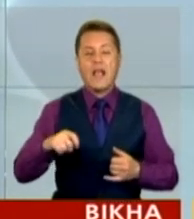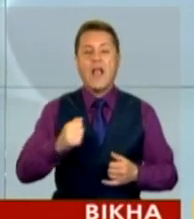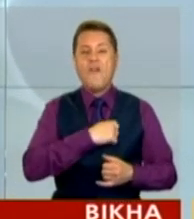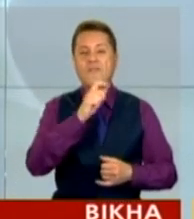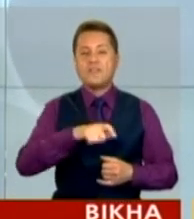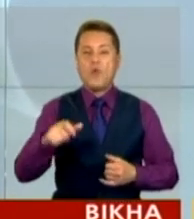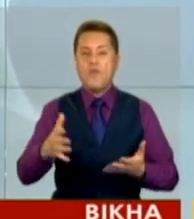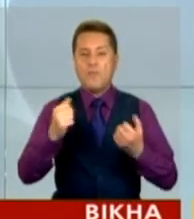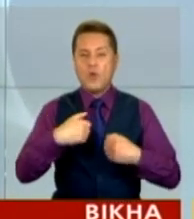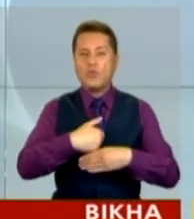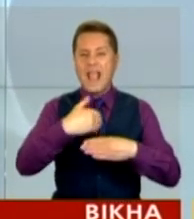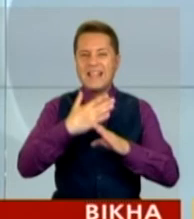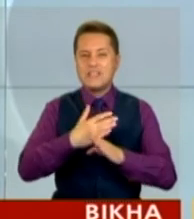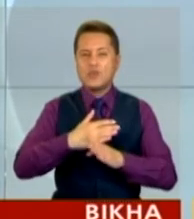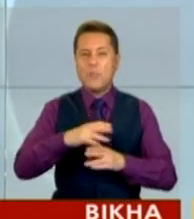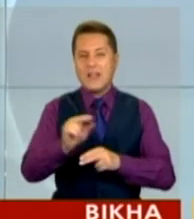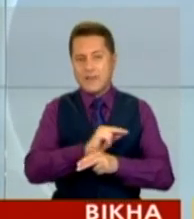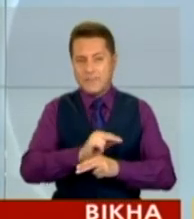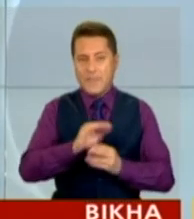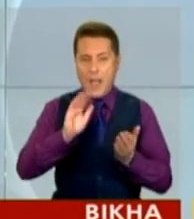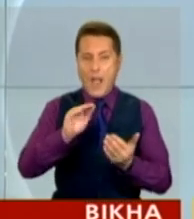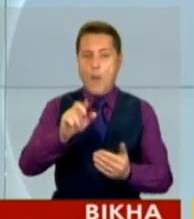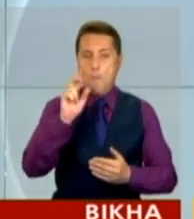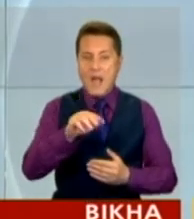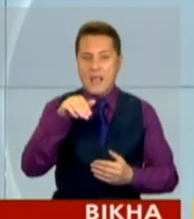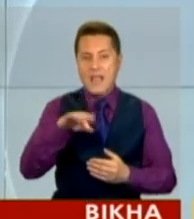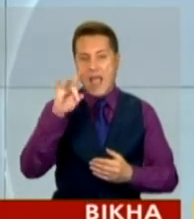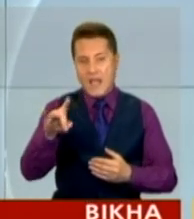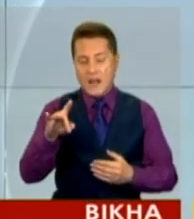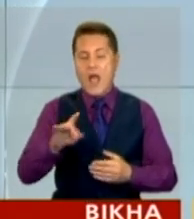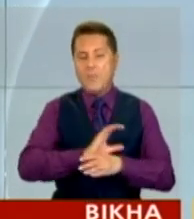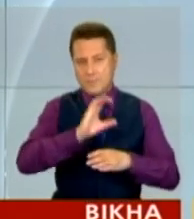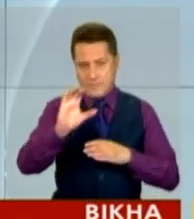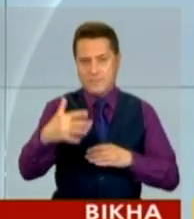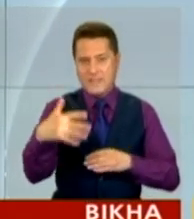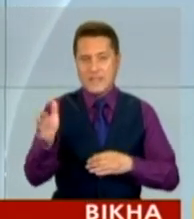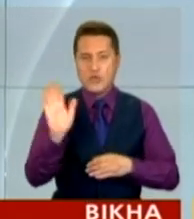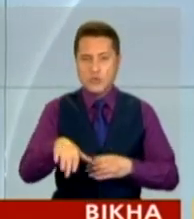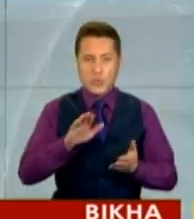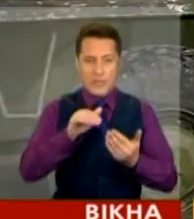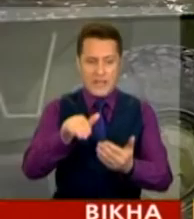рук інструменти, наповну лагодять БТРи. Армійцям вже доправили понад 50 одиниць техніки.